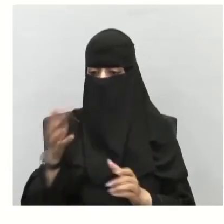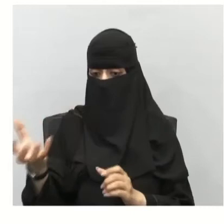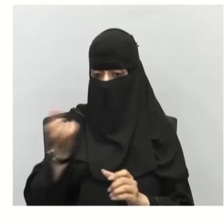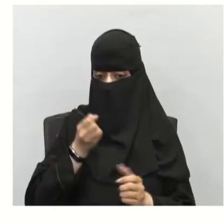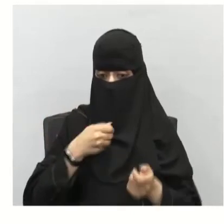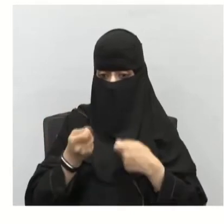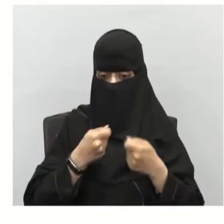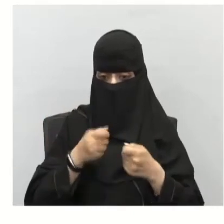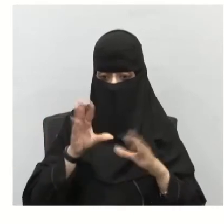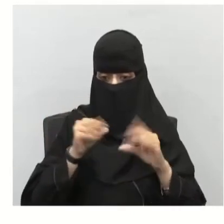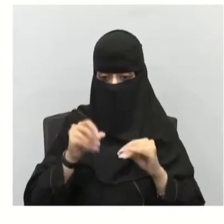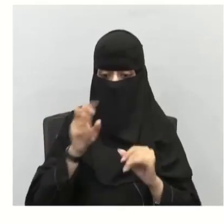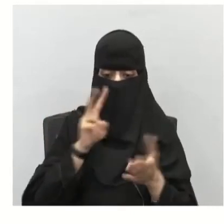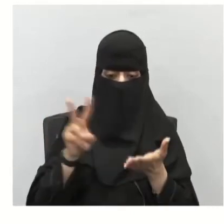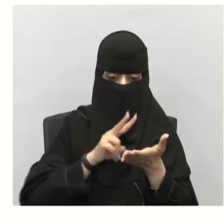معنى الإيثار.